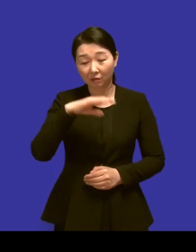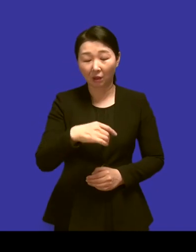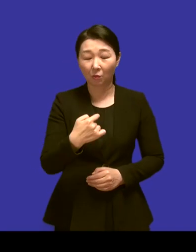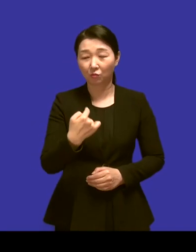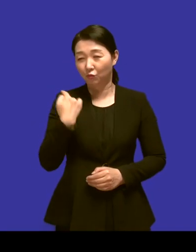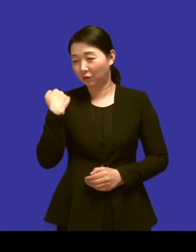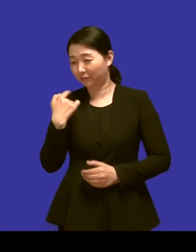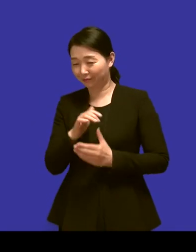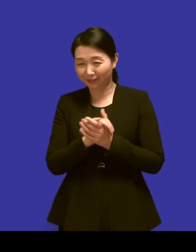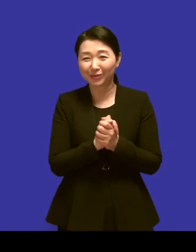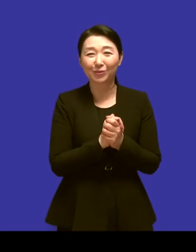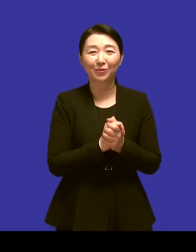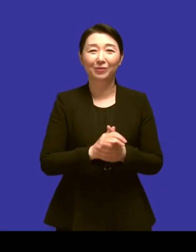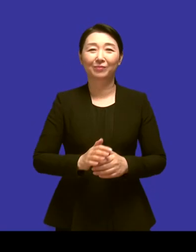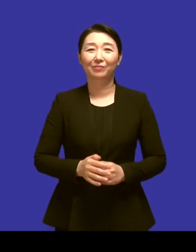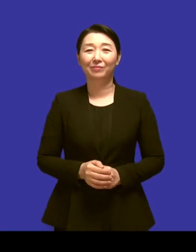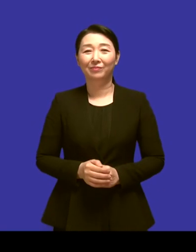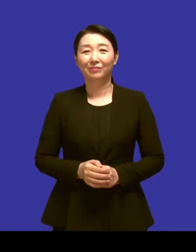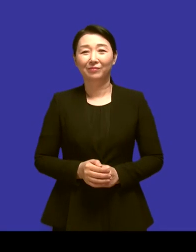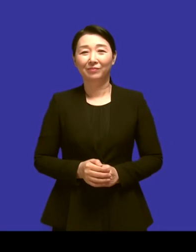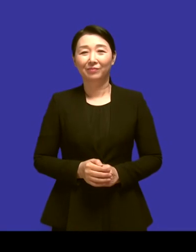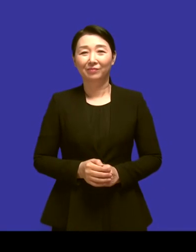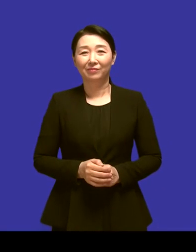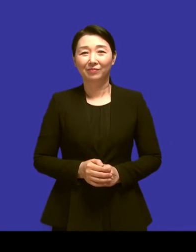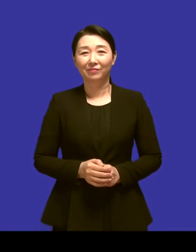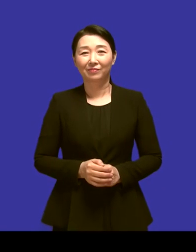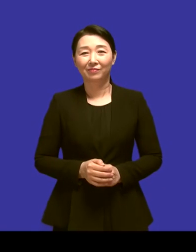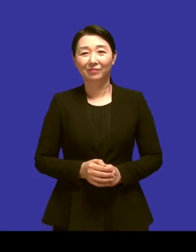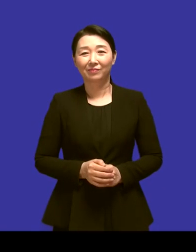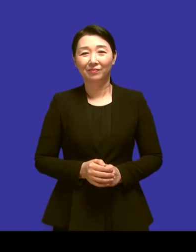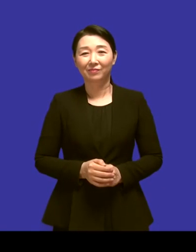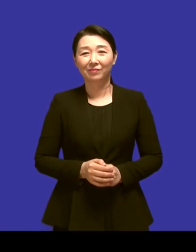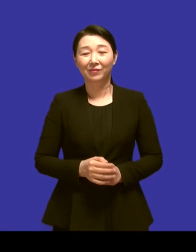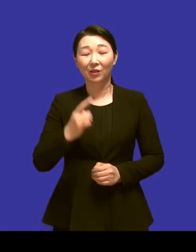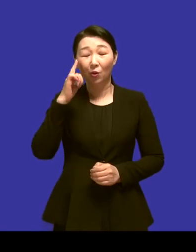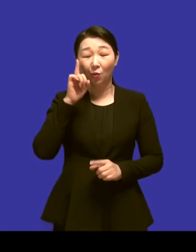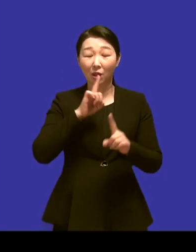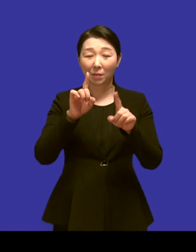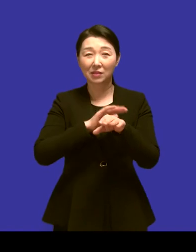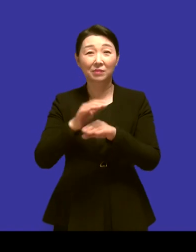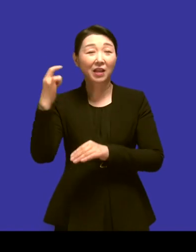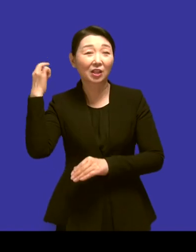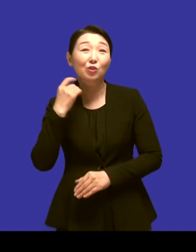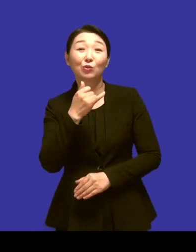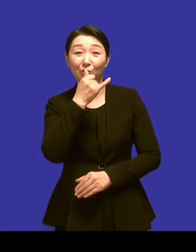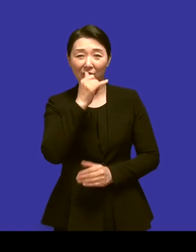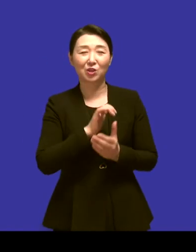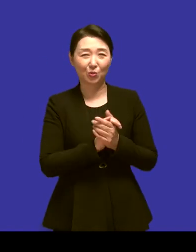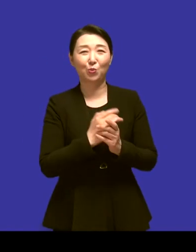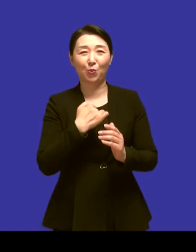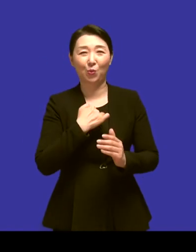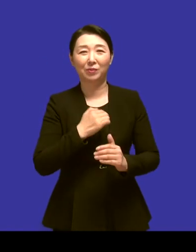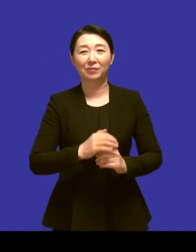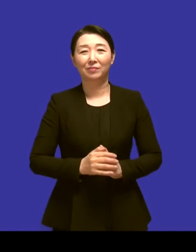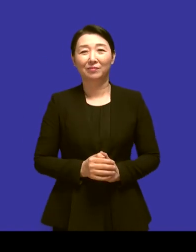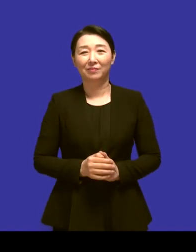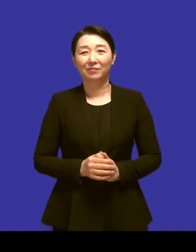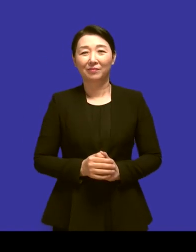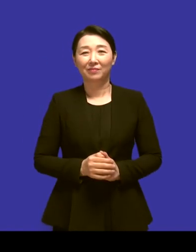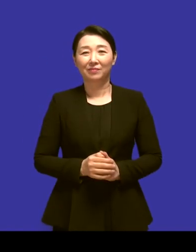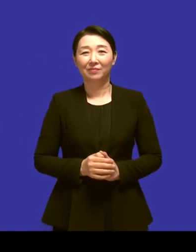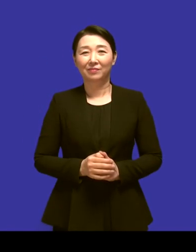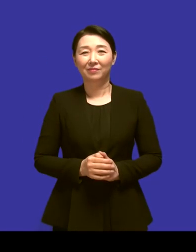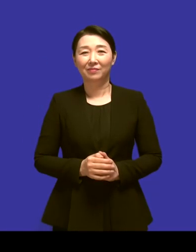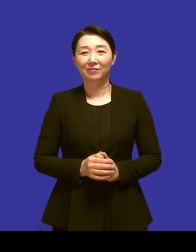뒤돌아서 기도하고 있습니다. 아 기도해요? 아~ 기도. 이걸 다 잘 그 말씀을 잘 들을 수 있게끔 이제 잘 흘러갈